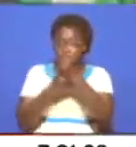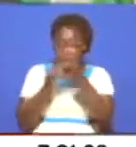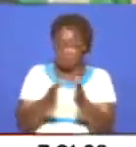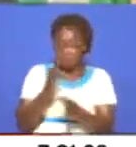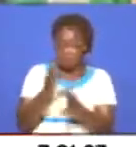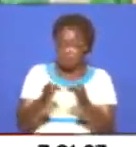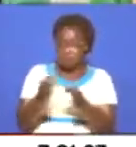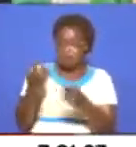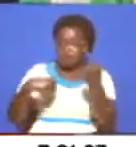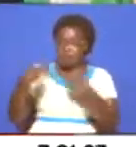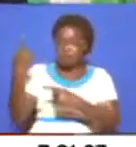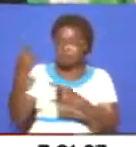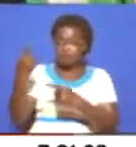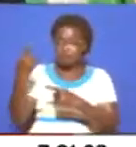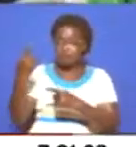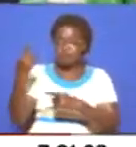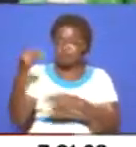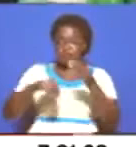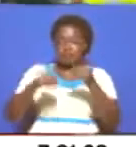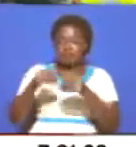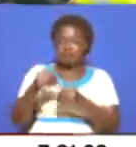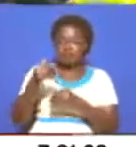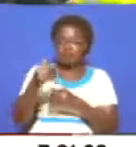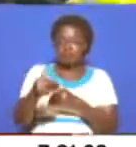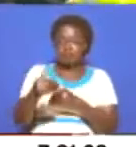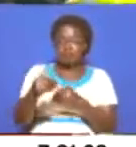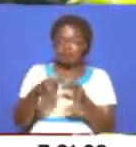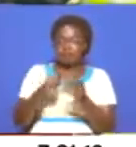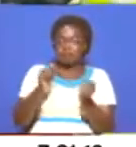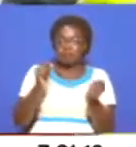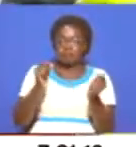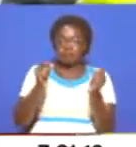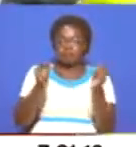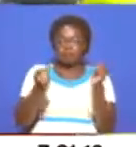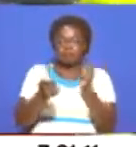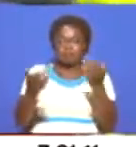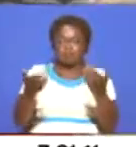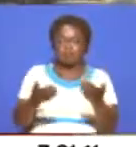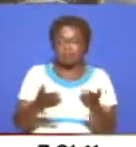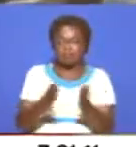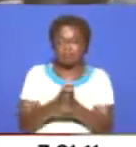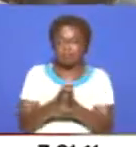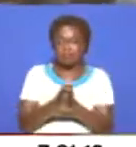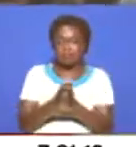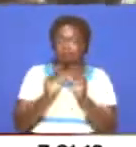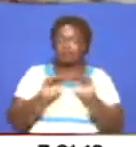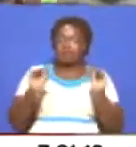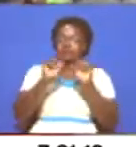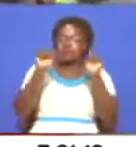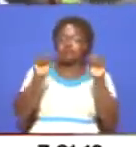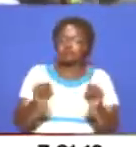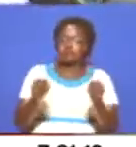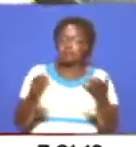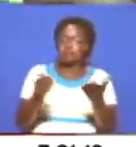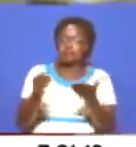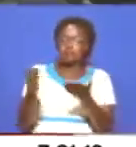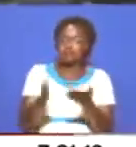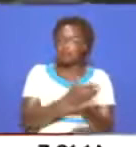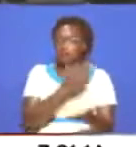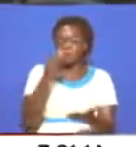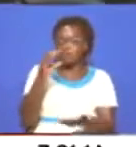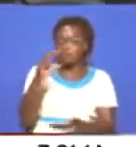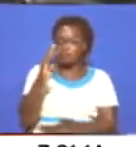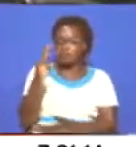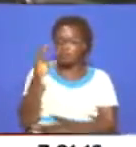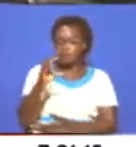wataibuka washindi kwenye uchaguzi mkuu ujao, wataleta mabadiliko kadhaa ikiwemo kwenye mtala wa elimu ambapo wataondoa ule mpya wa CBC